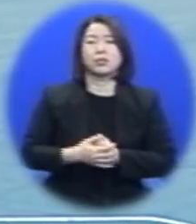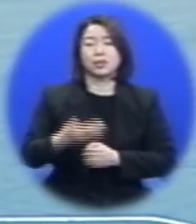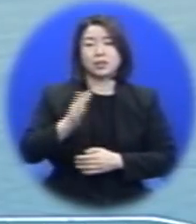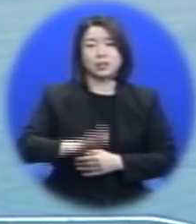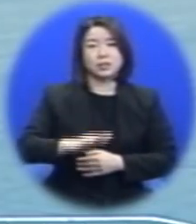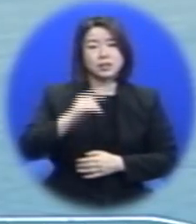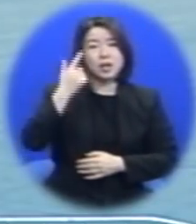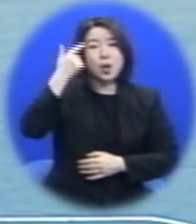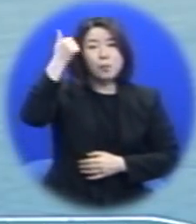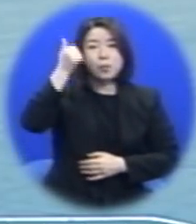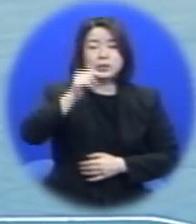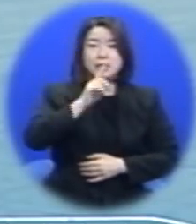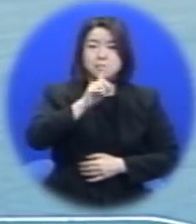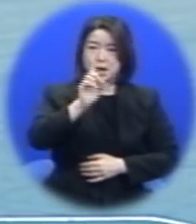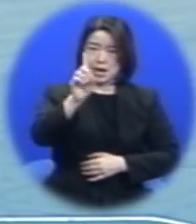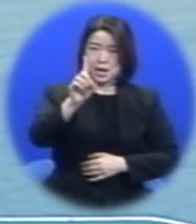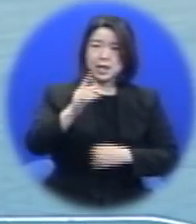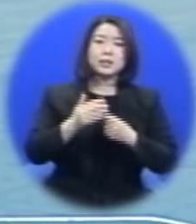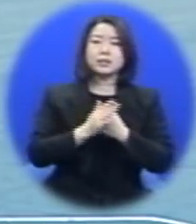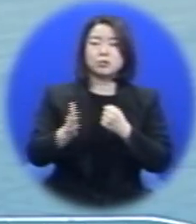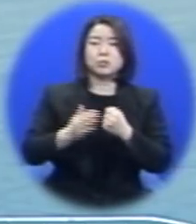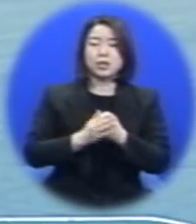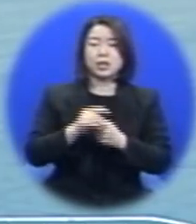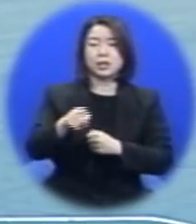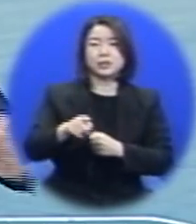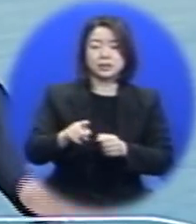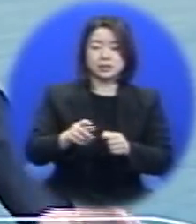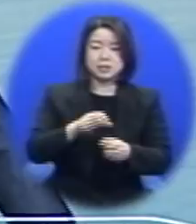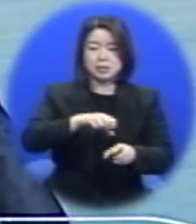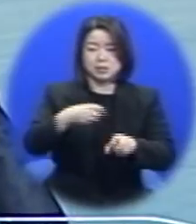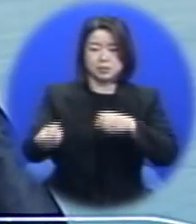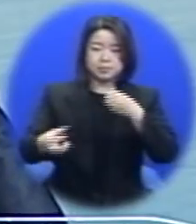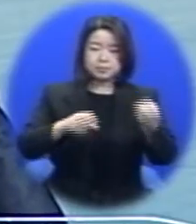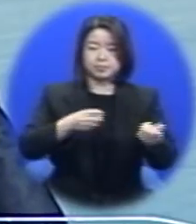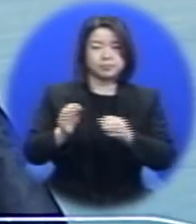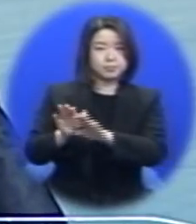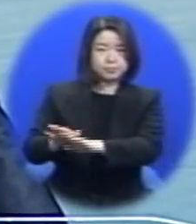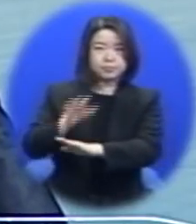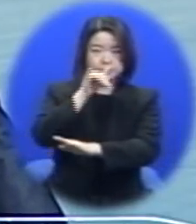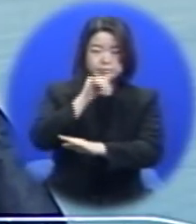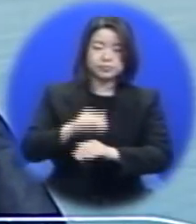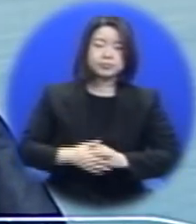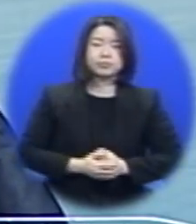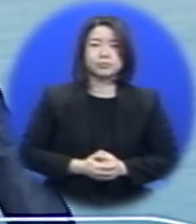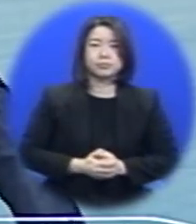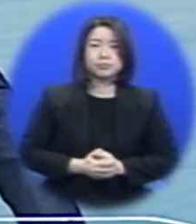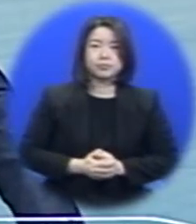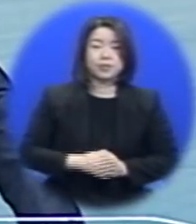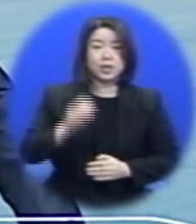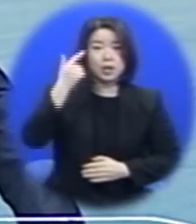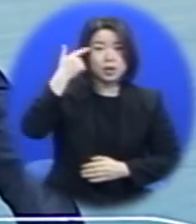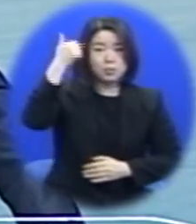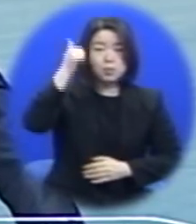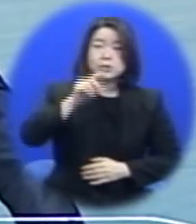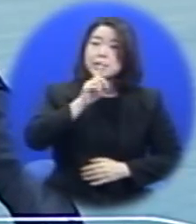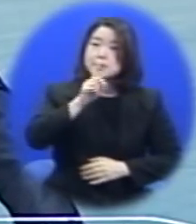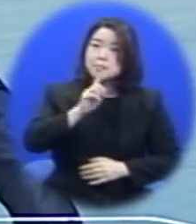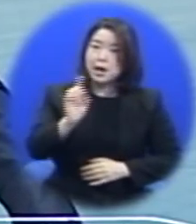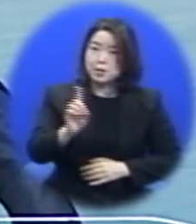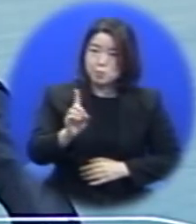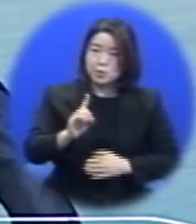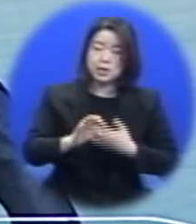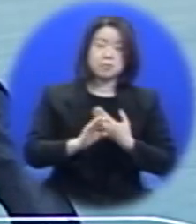목사님의 말 한마디에 그 보따리를 푸셨다는 거예요. 목사님이 이렇게 이야기를